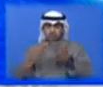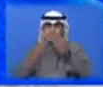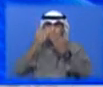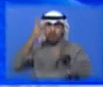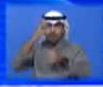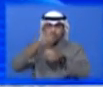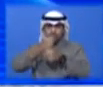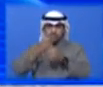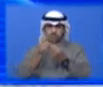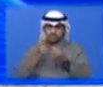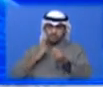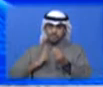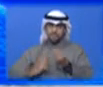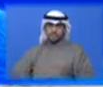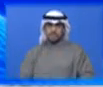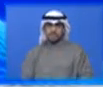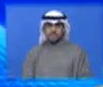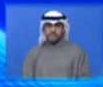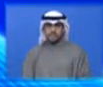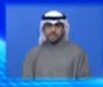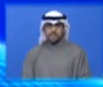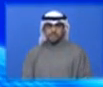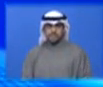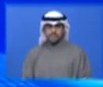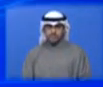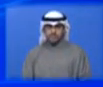متمنيا لجلالته موفور الصحة ودوام العافية.